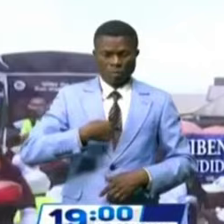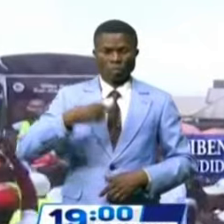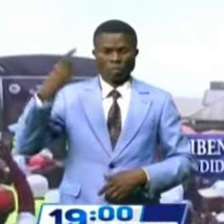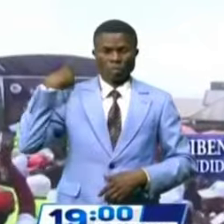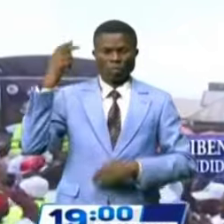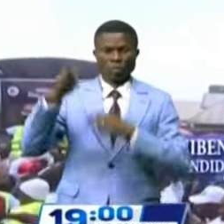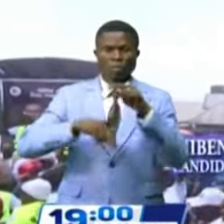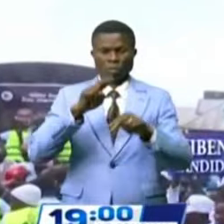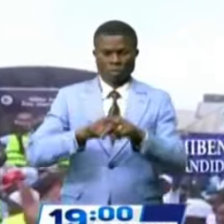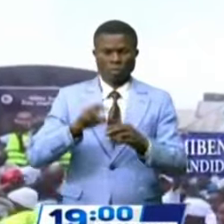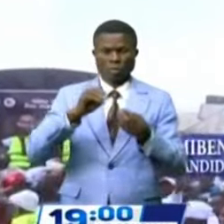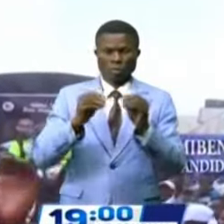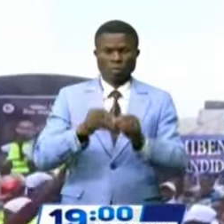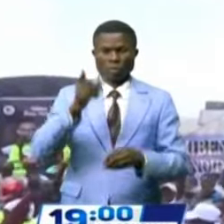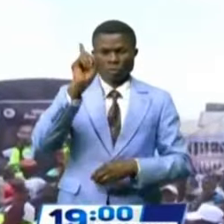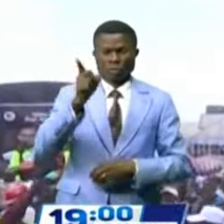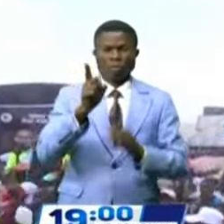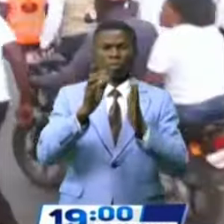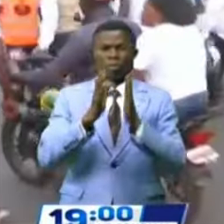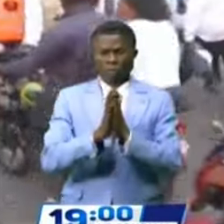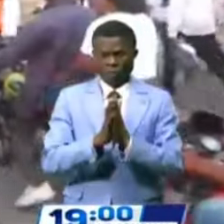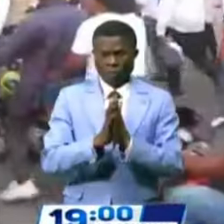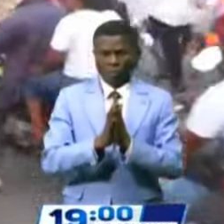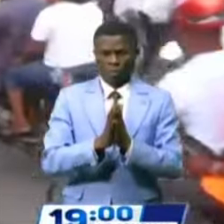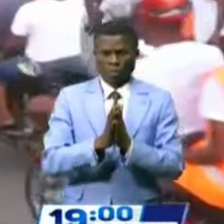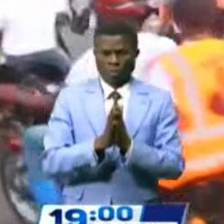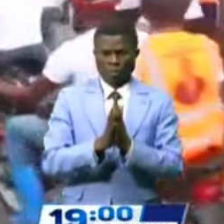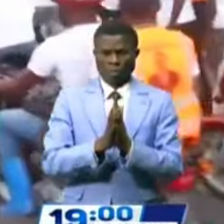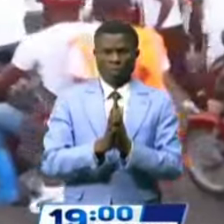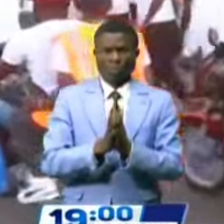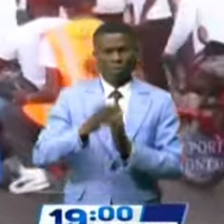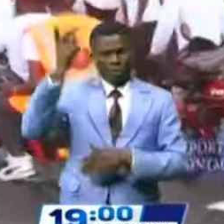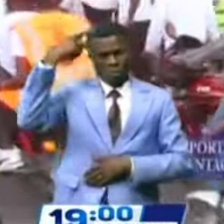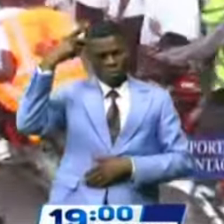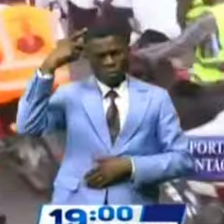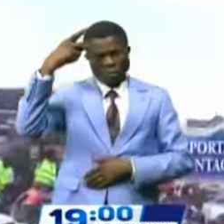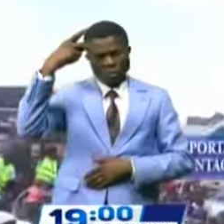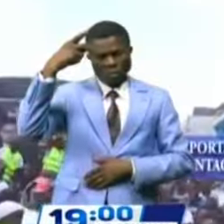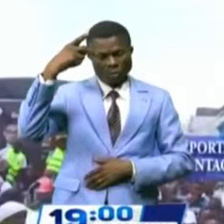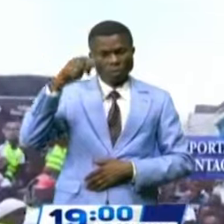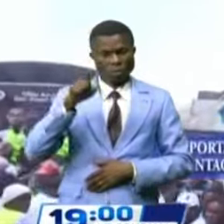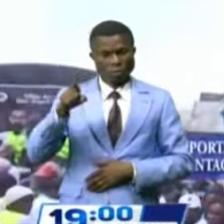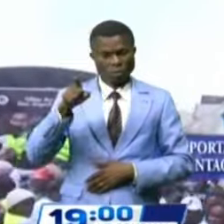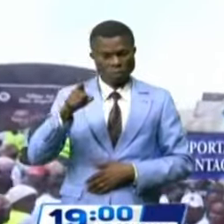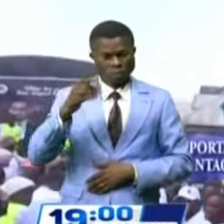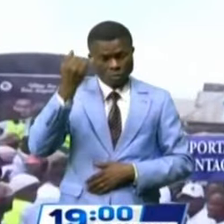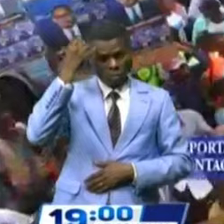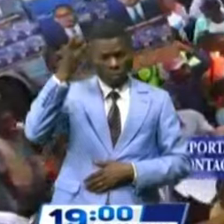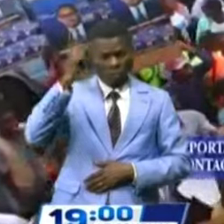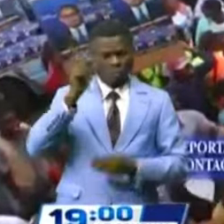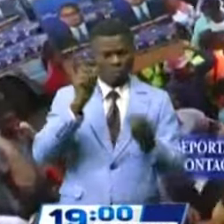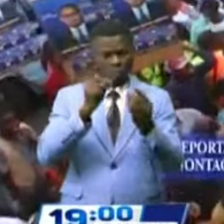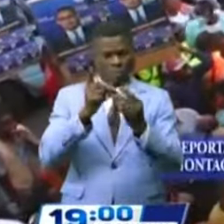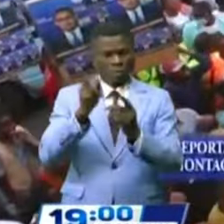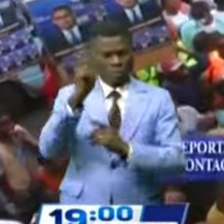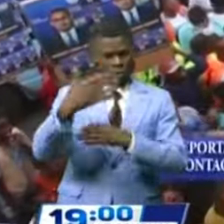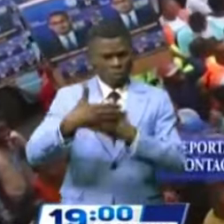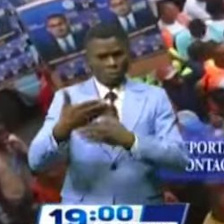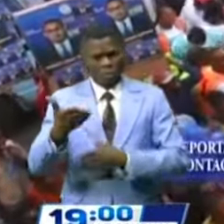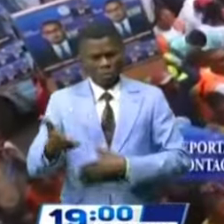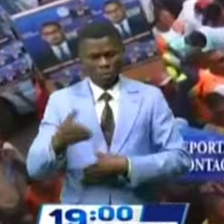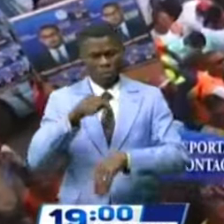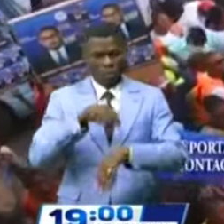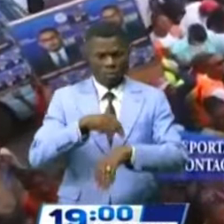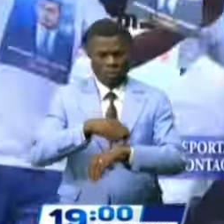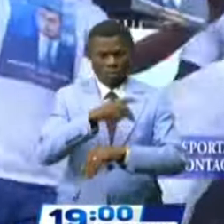Berton, la députation nationale numéro 110. À noter que la politique de Mibenge Roger Berton vise la proximité en se rapprochant de